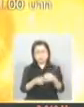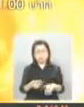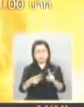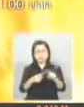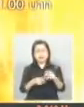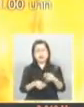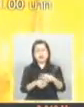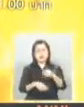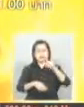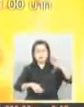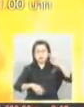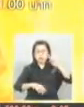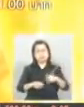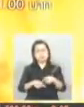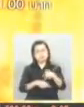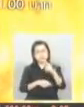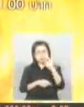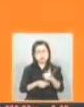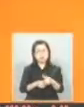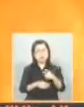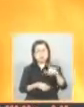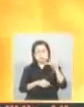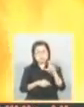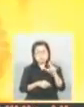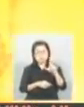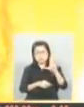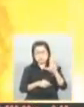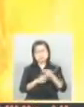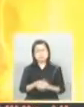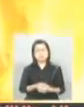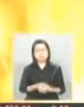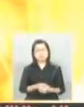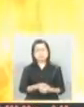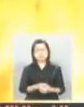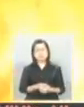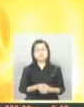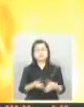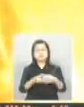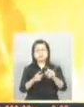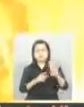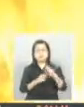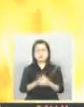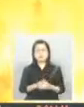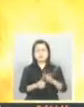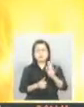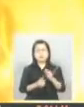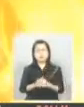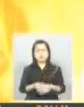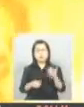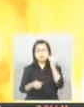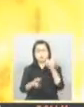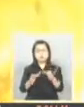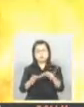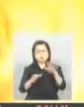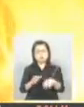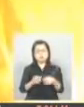ารทหารไทยตามมาด้วยปตท.ธนาคารกสิกรไทยนะคะและในวันในกลุ่มที่4ก็คือหุ้นของบ้านปูค่ะลดลงไป